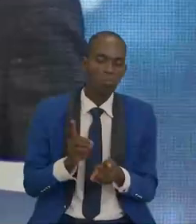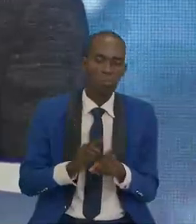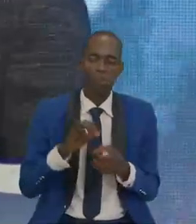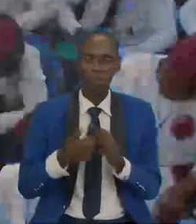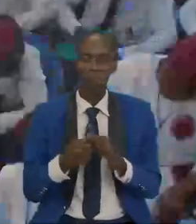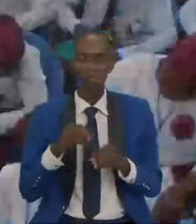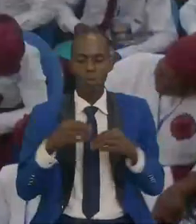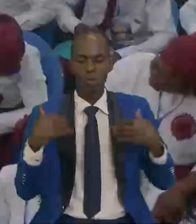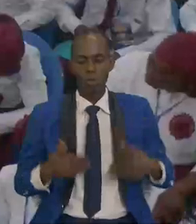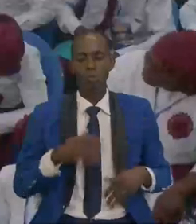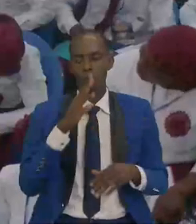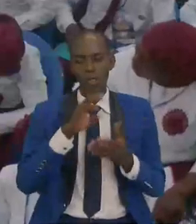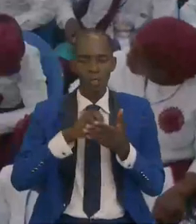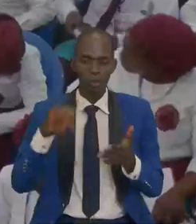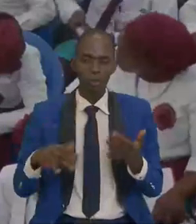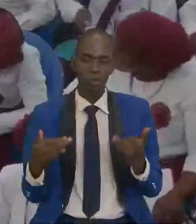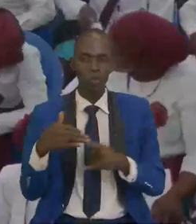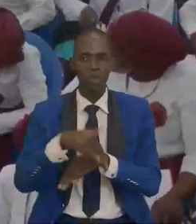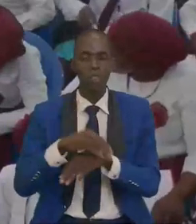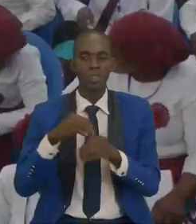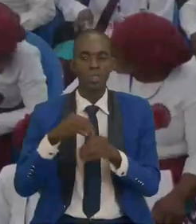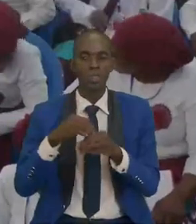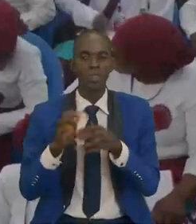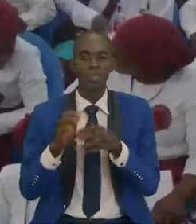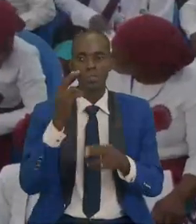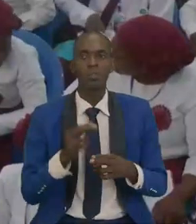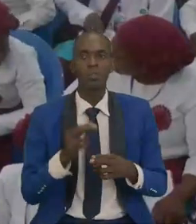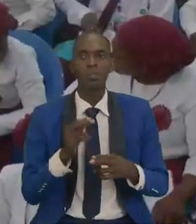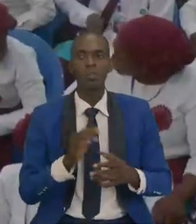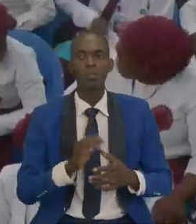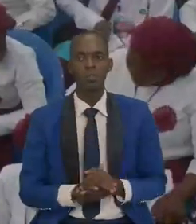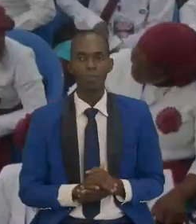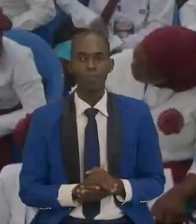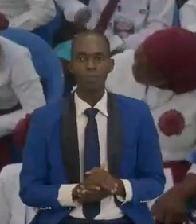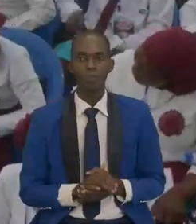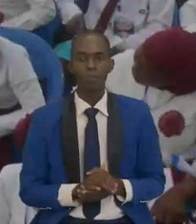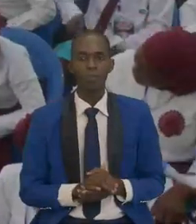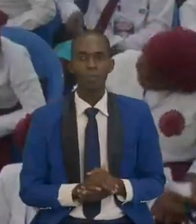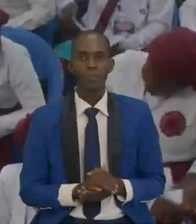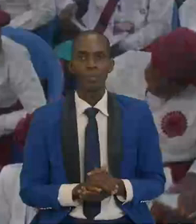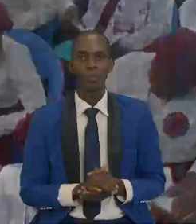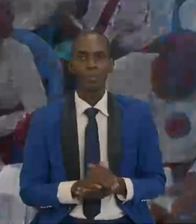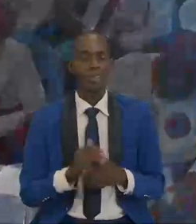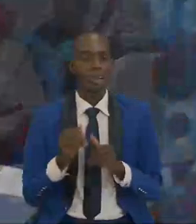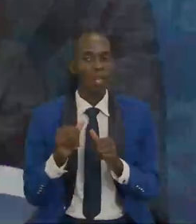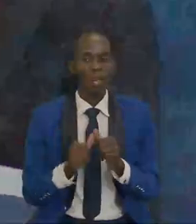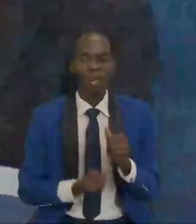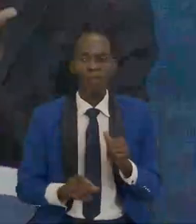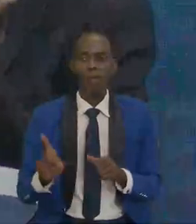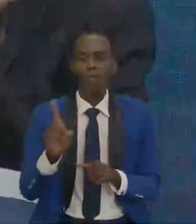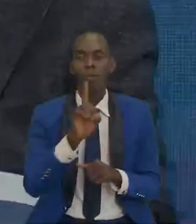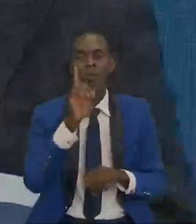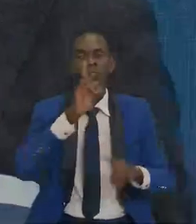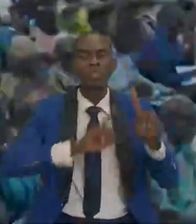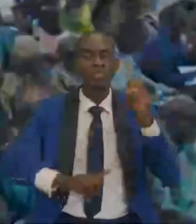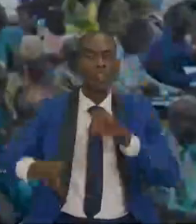Toute infirmité, toute maladie ou toute déformation du corps, tout sera ôté ce soir.